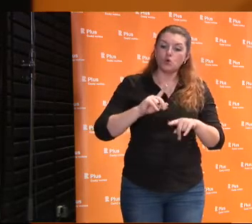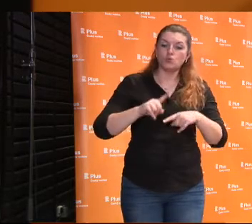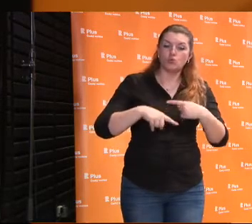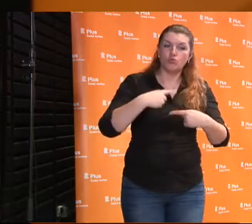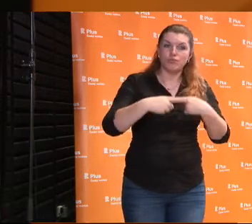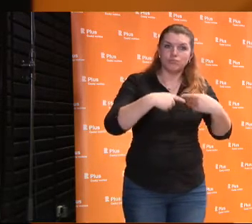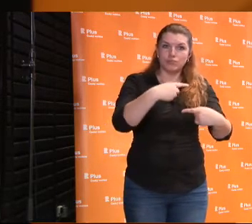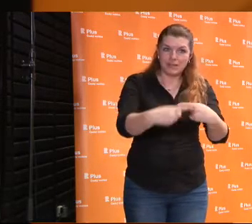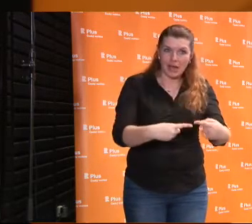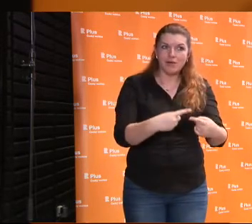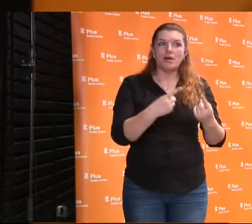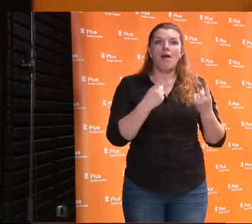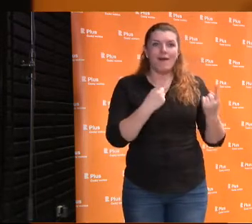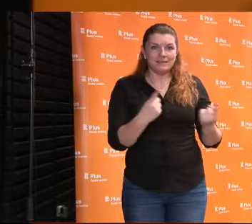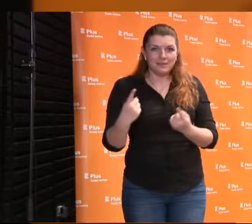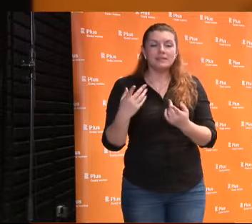činnostech